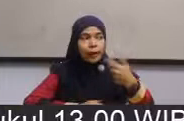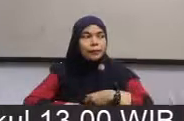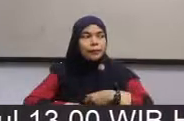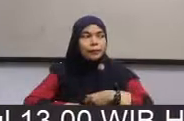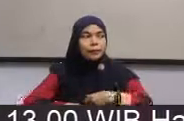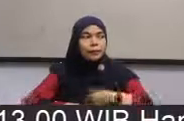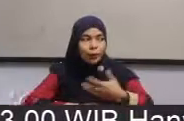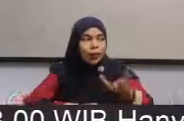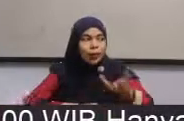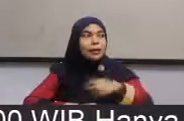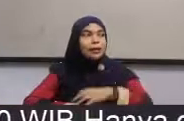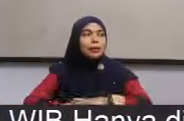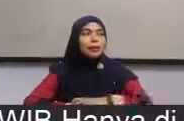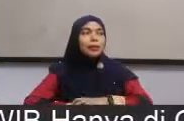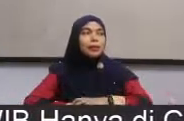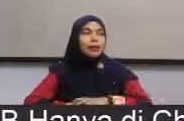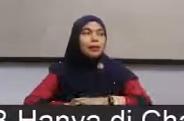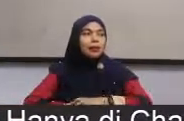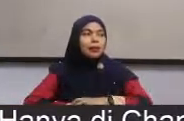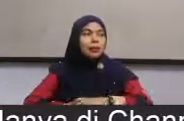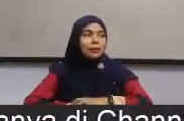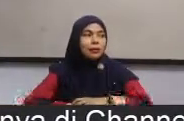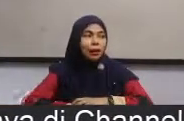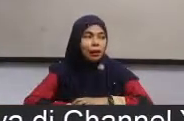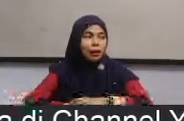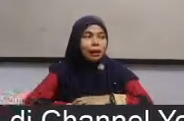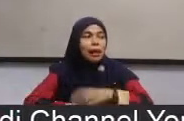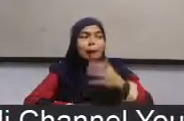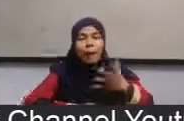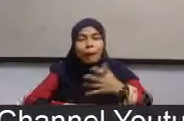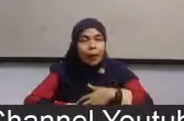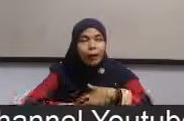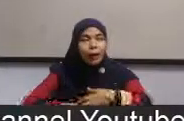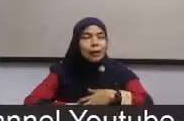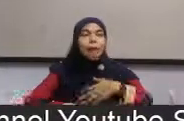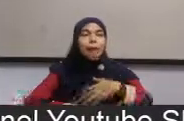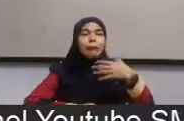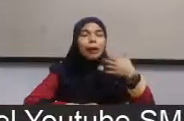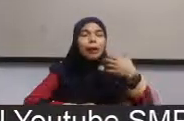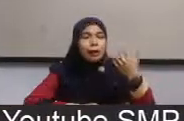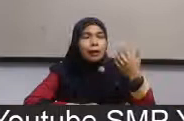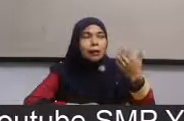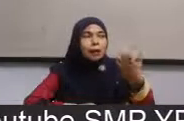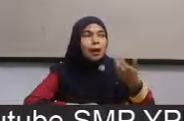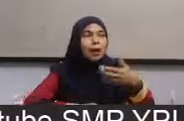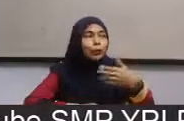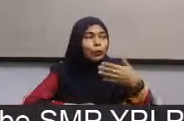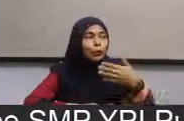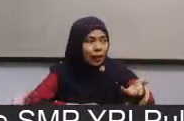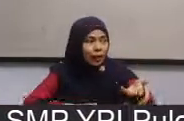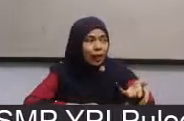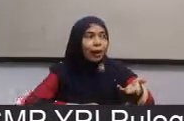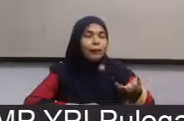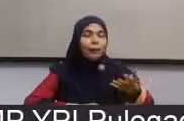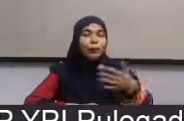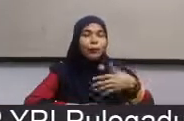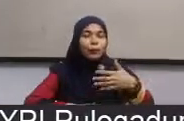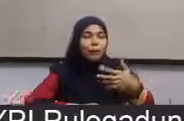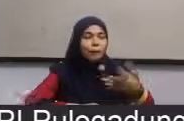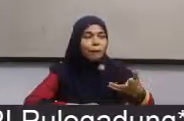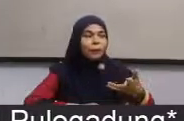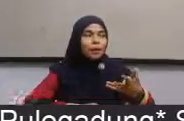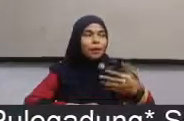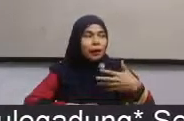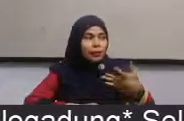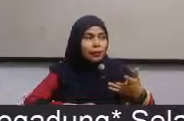Yaudahlah dibawa aja ke perusahaannya nah tanpa tanpa melalui melalui